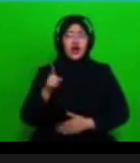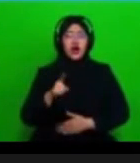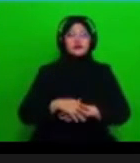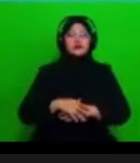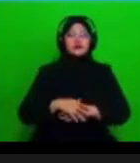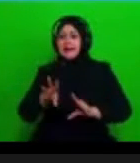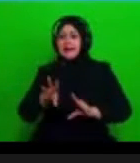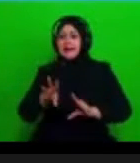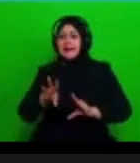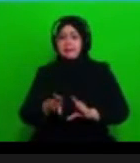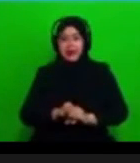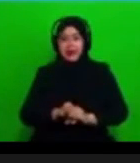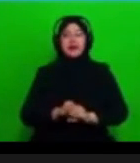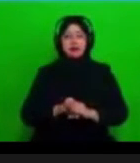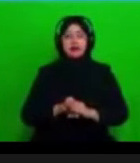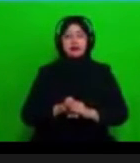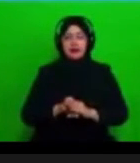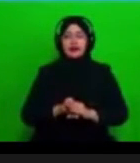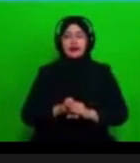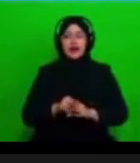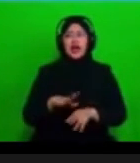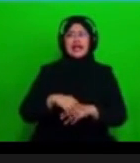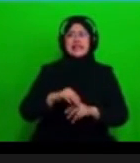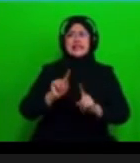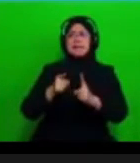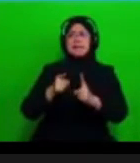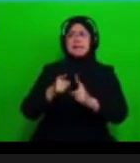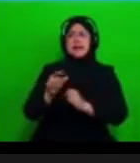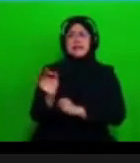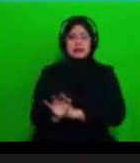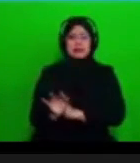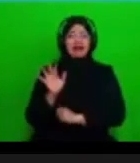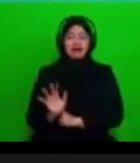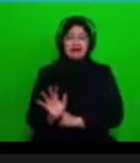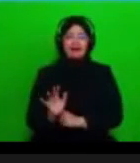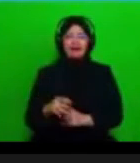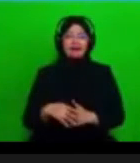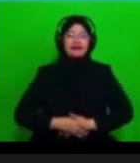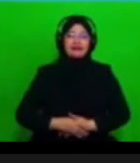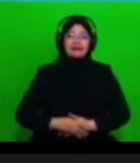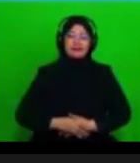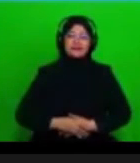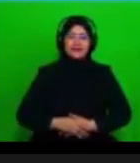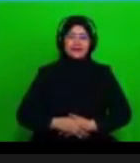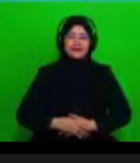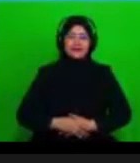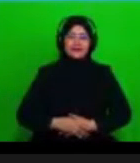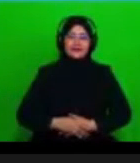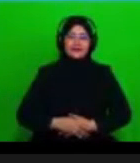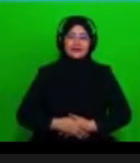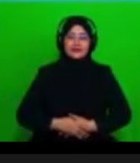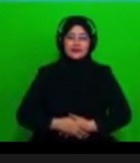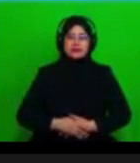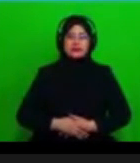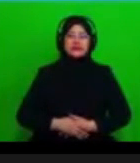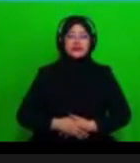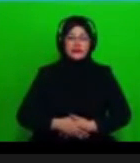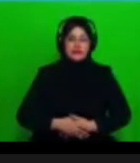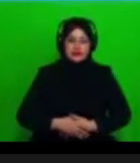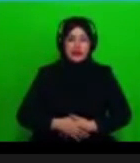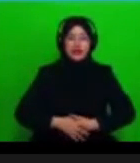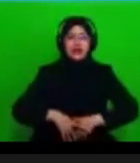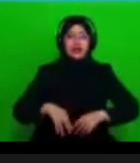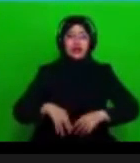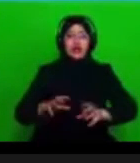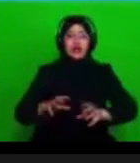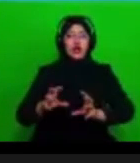angka partisipasi kasar pendidikan tinggi ini hanya sekitar 11%. Ini juga menjadi, dan itu pun